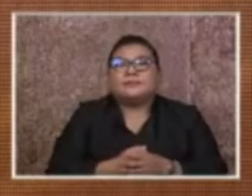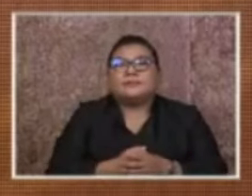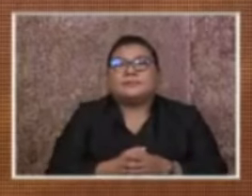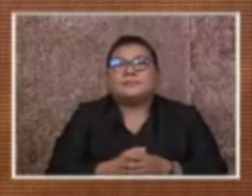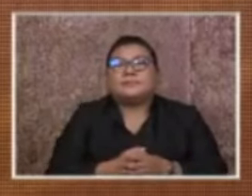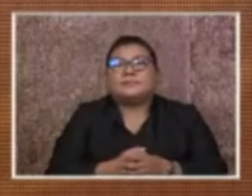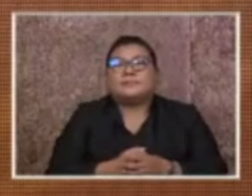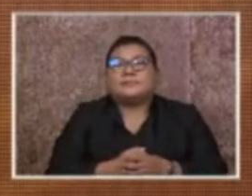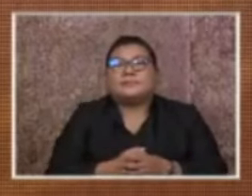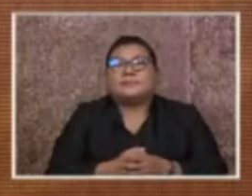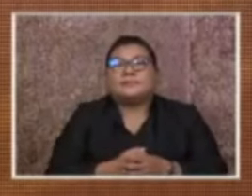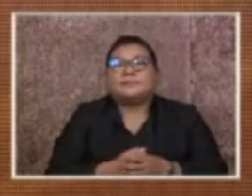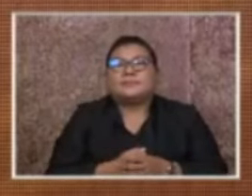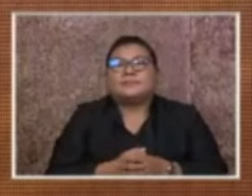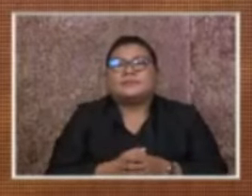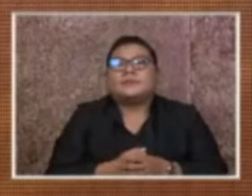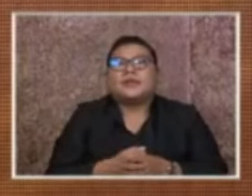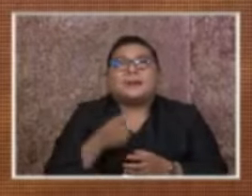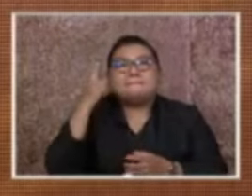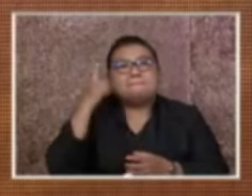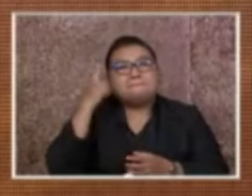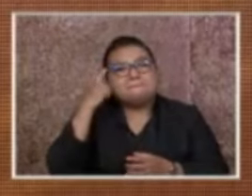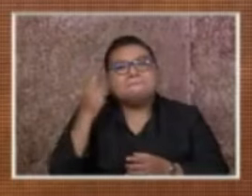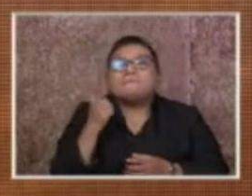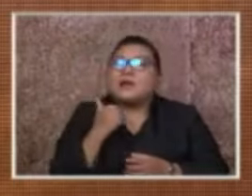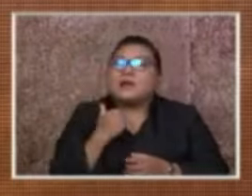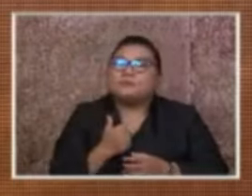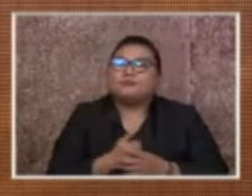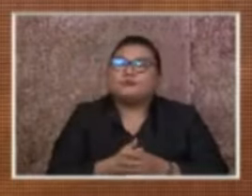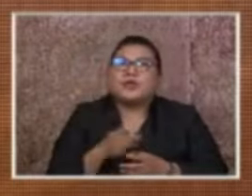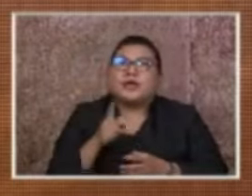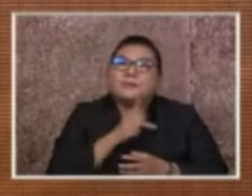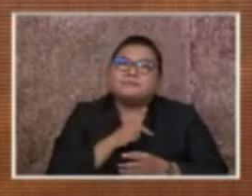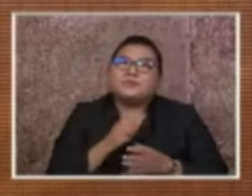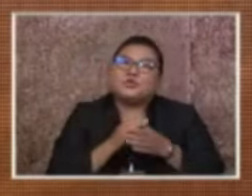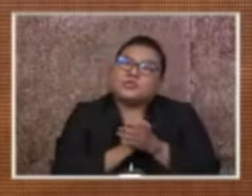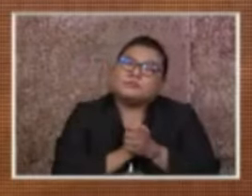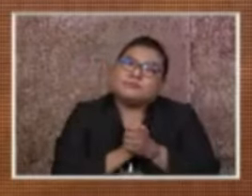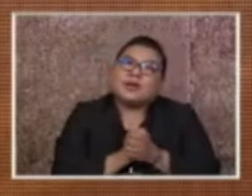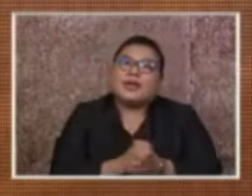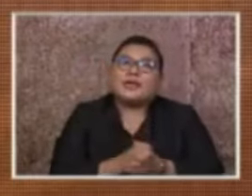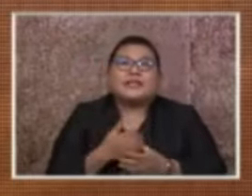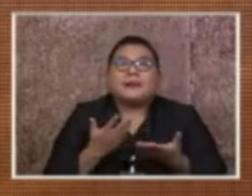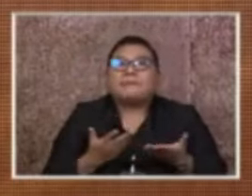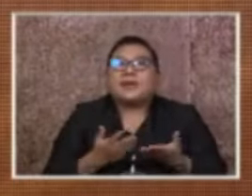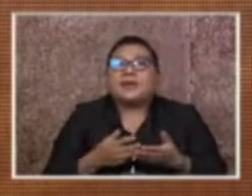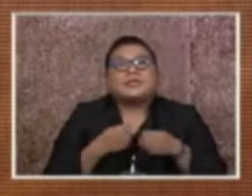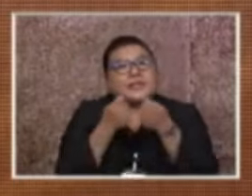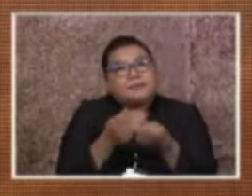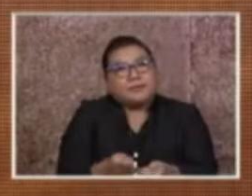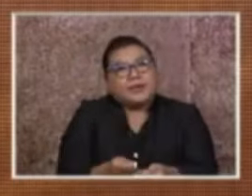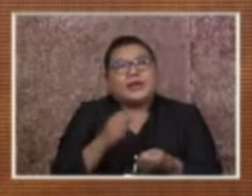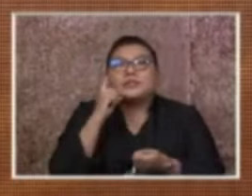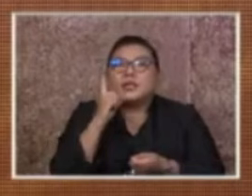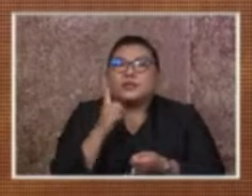saya gagasannya sangat bagus dan kami juga sepakat apa yang disampaikan oleh pasangan nomor